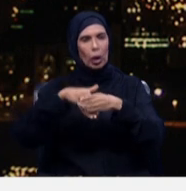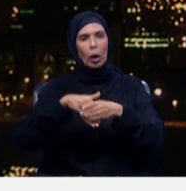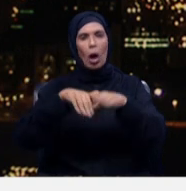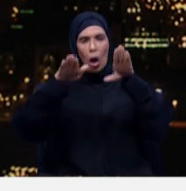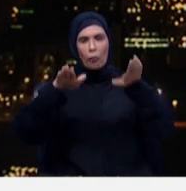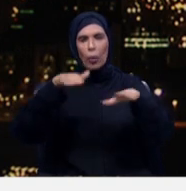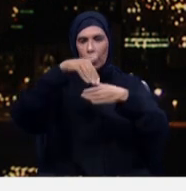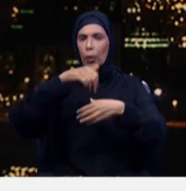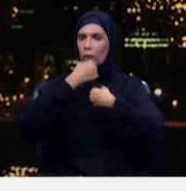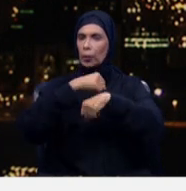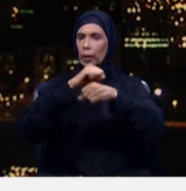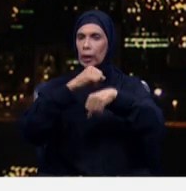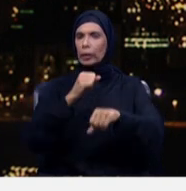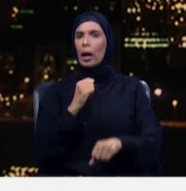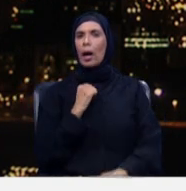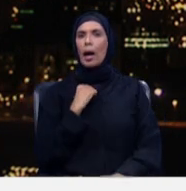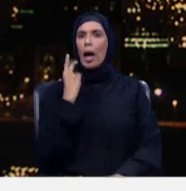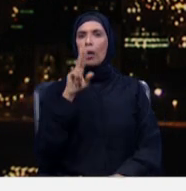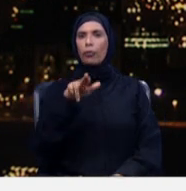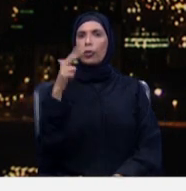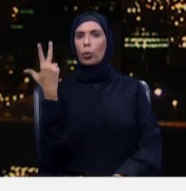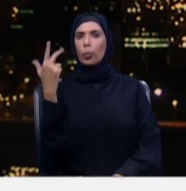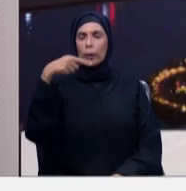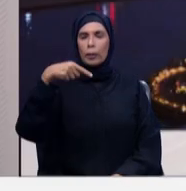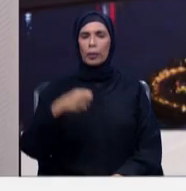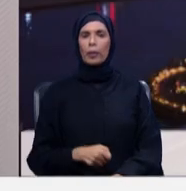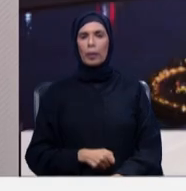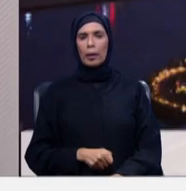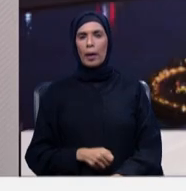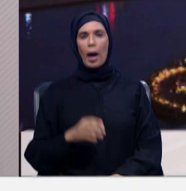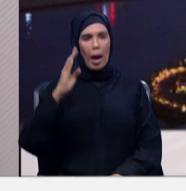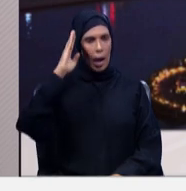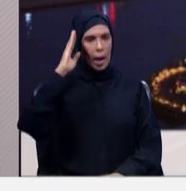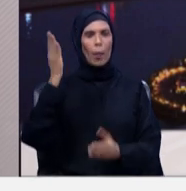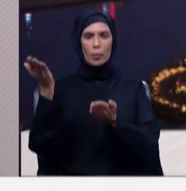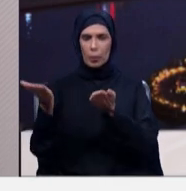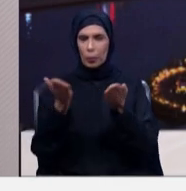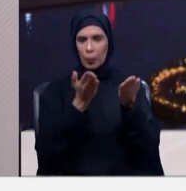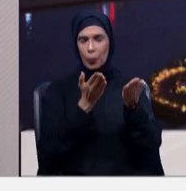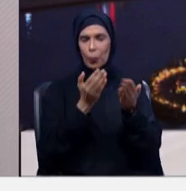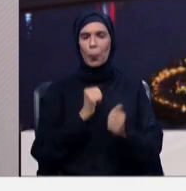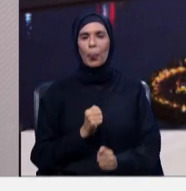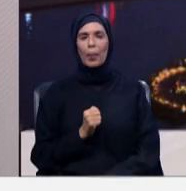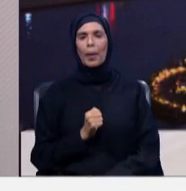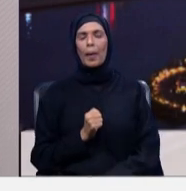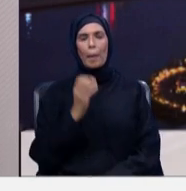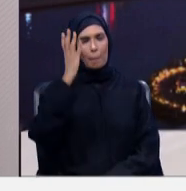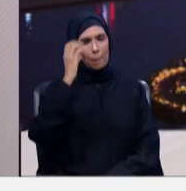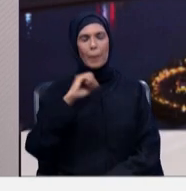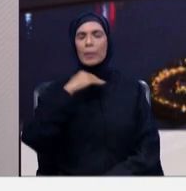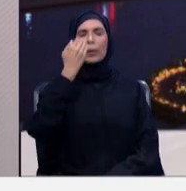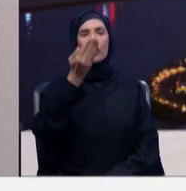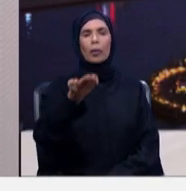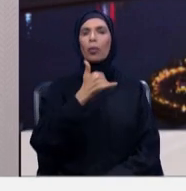عام 2018؟ مرحبا أستاذة، أسعد الله مساءكم وجميع السادة المشاهدين. طبعا تأتي